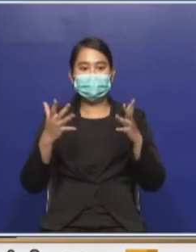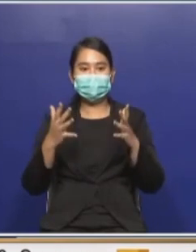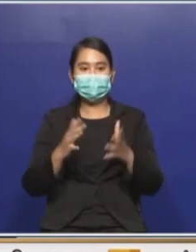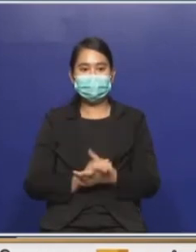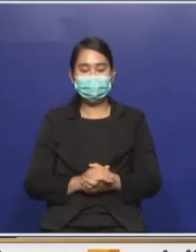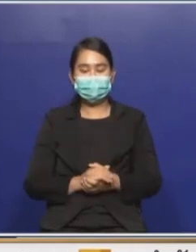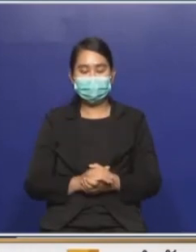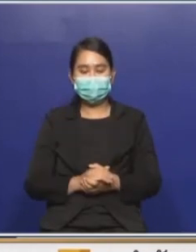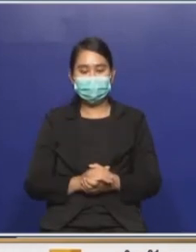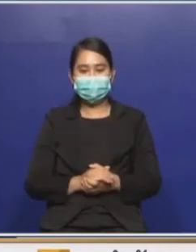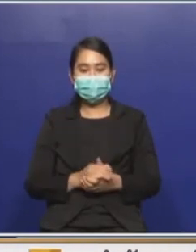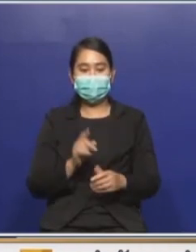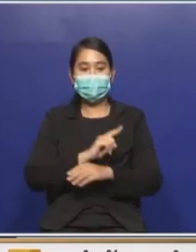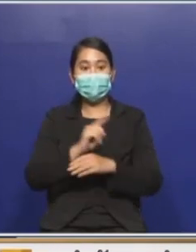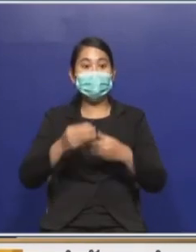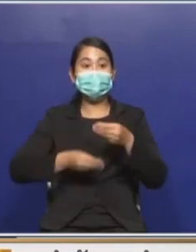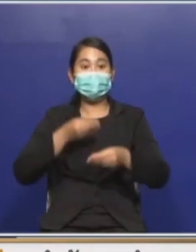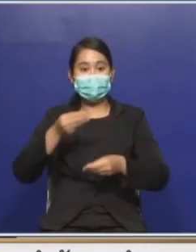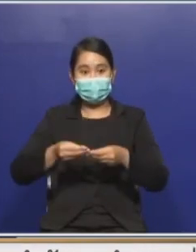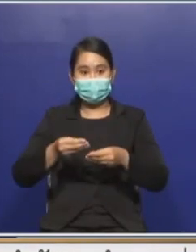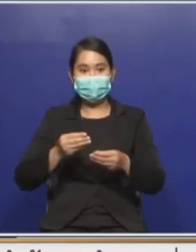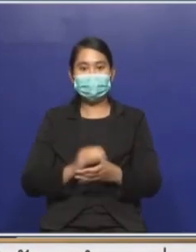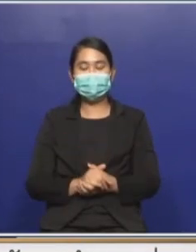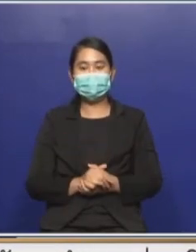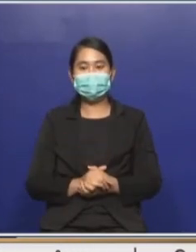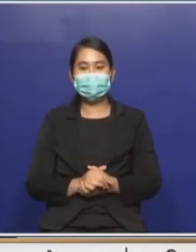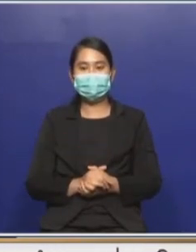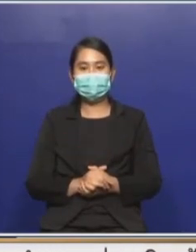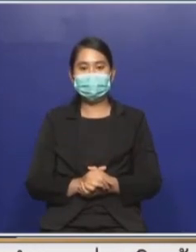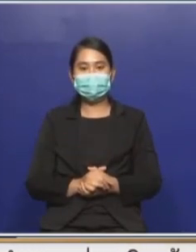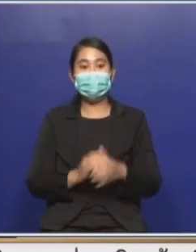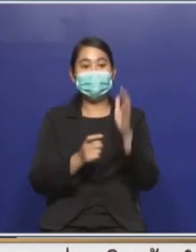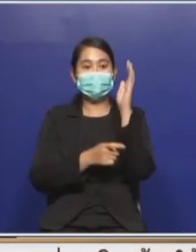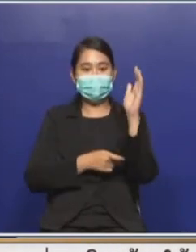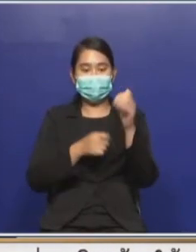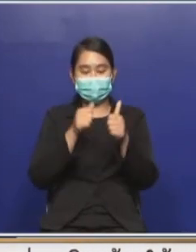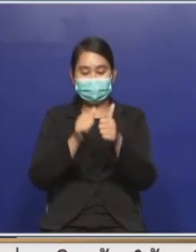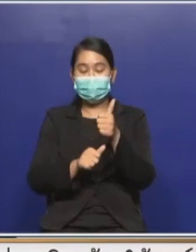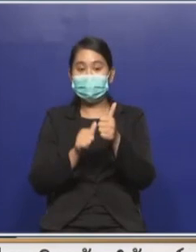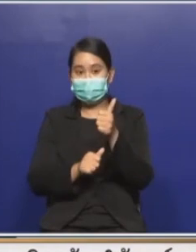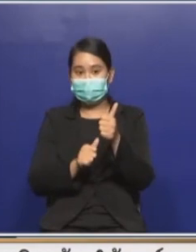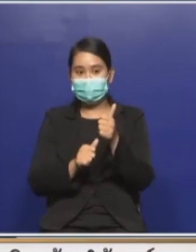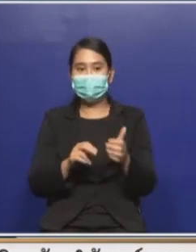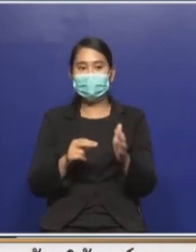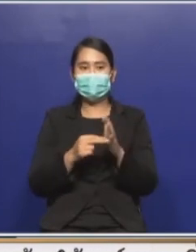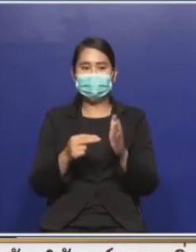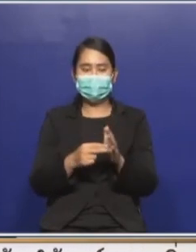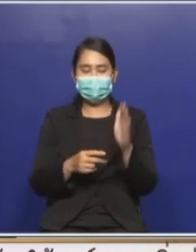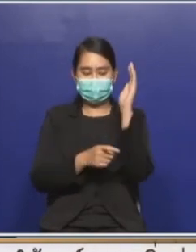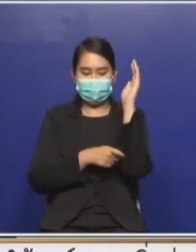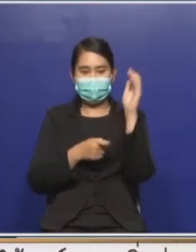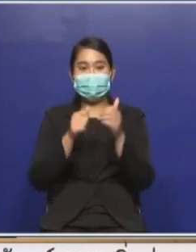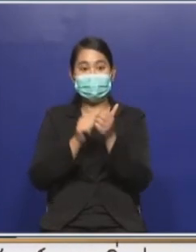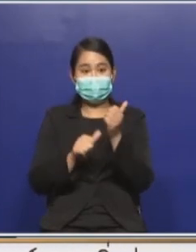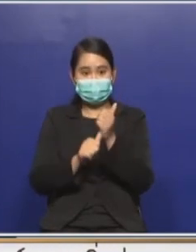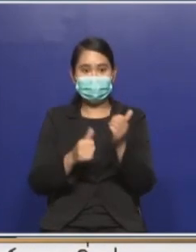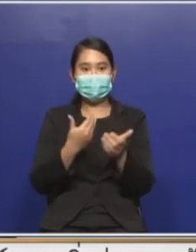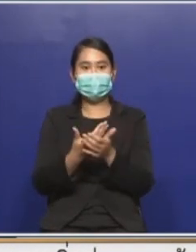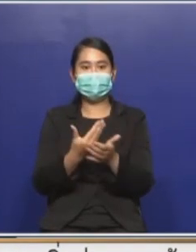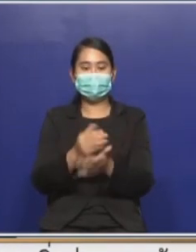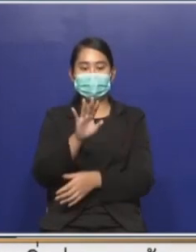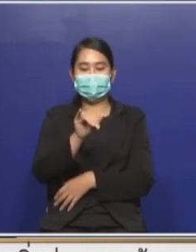วันที่ขายยางขี้ยางครับยางที่เป็นเศษยางขี้ยางราคา